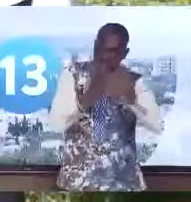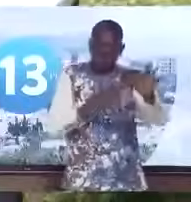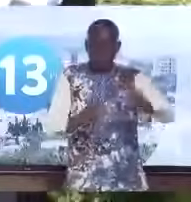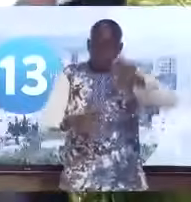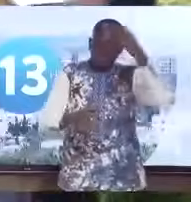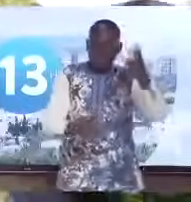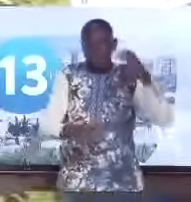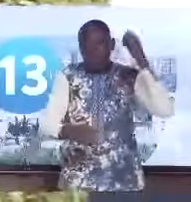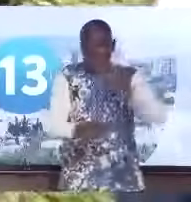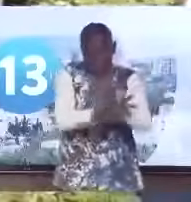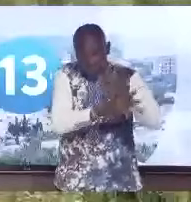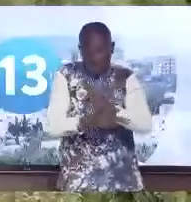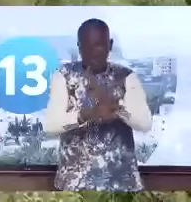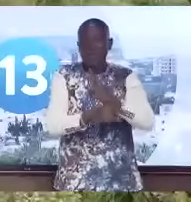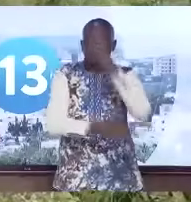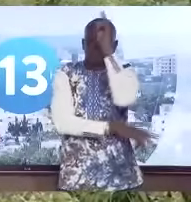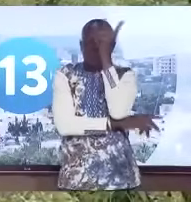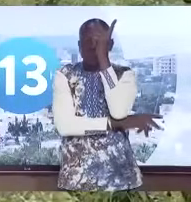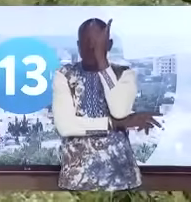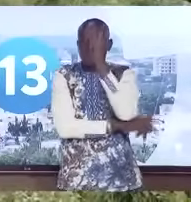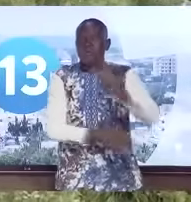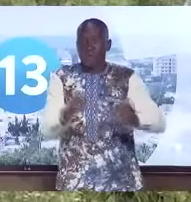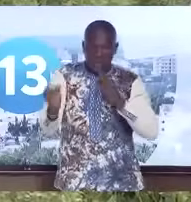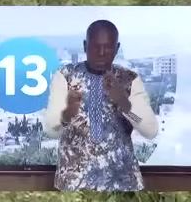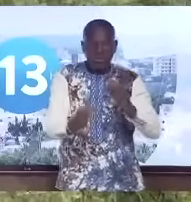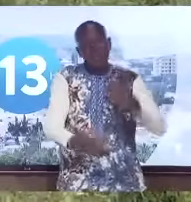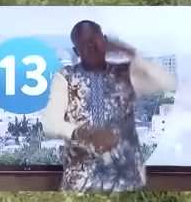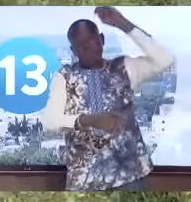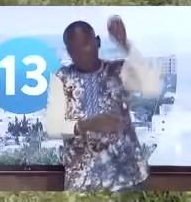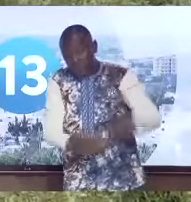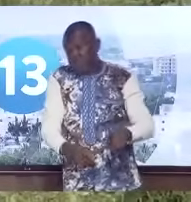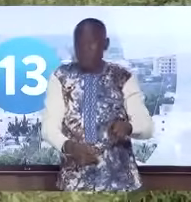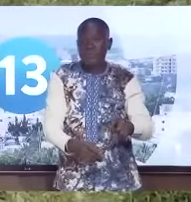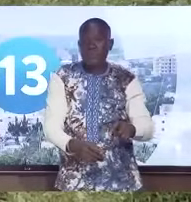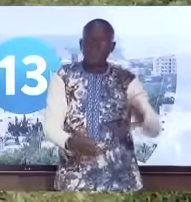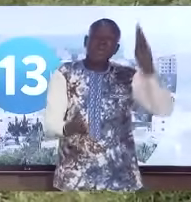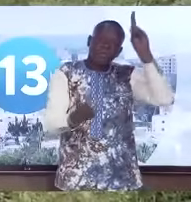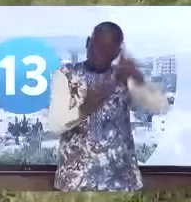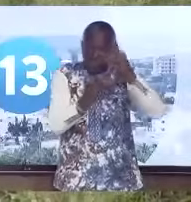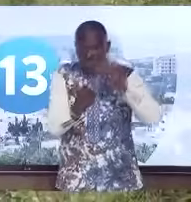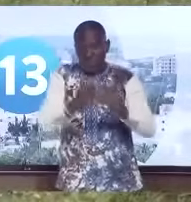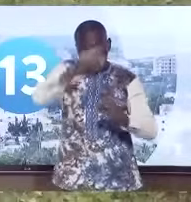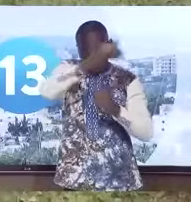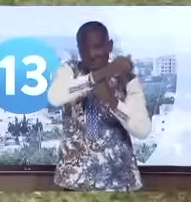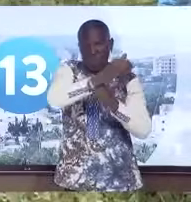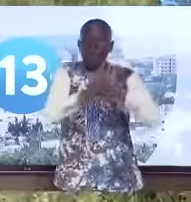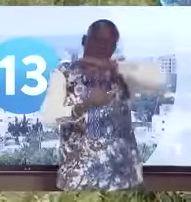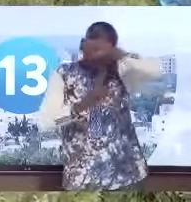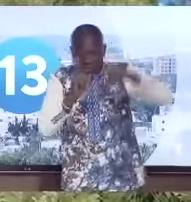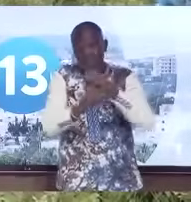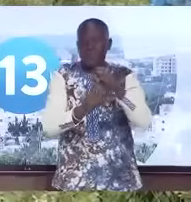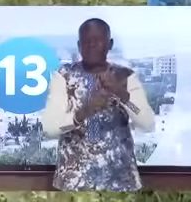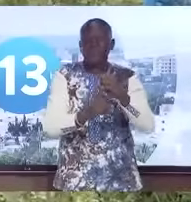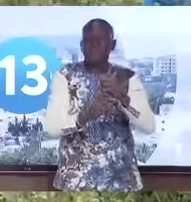pour l'entretien du bosquet. Le Conseil constitutionnel a un devoir et un droit aussi de protection de l'environnement. Et